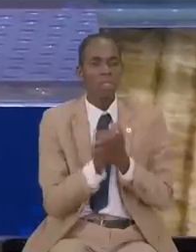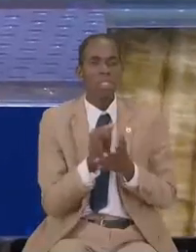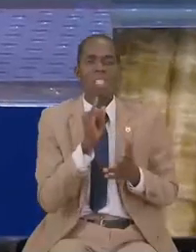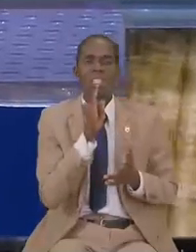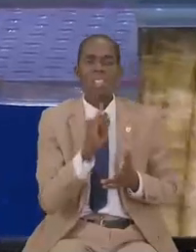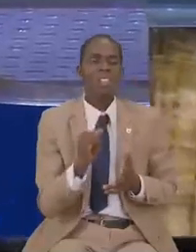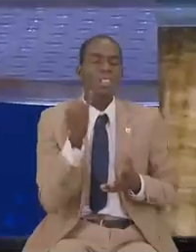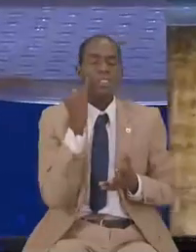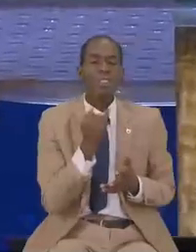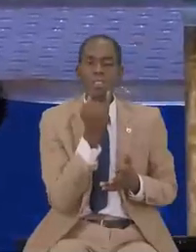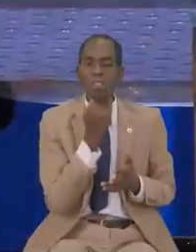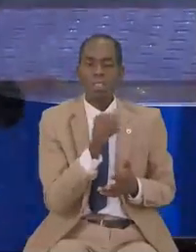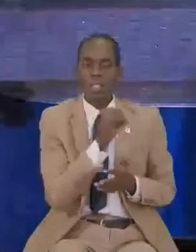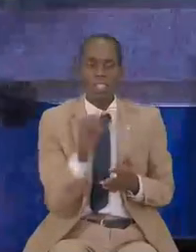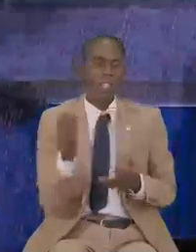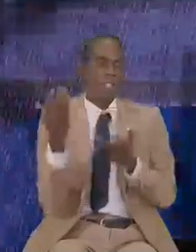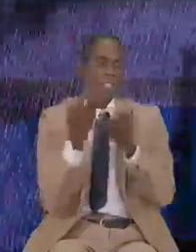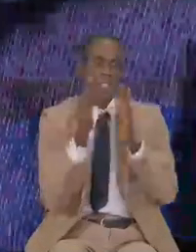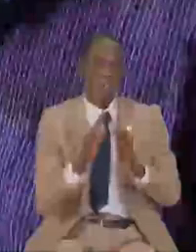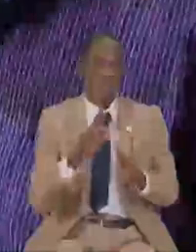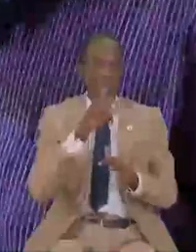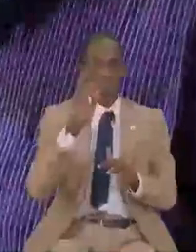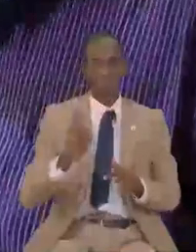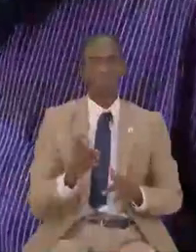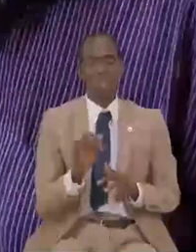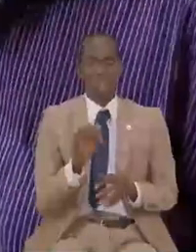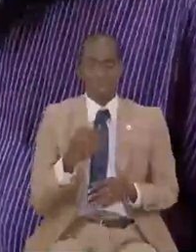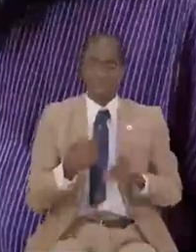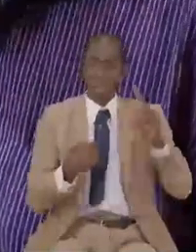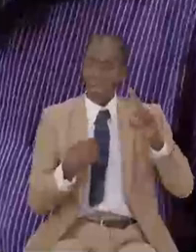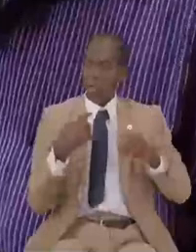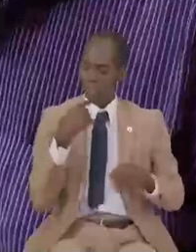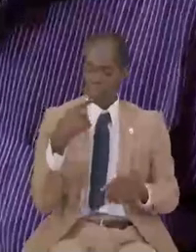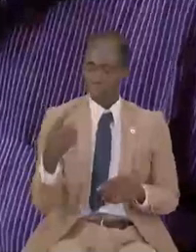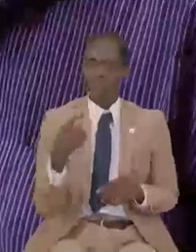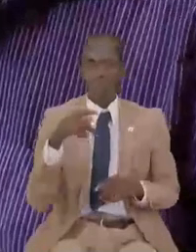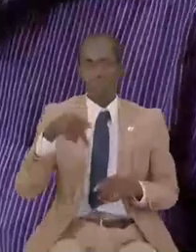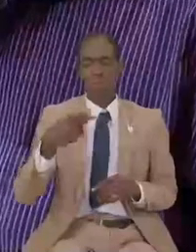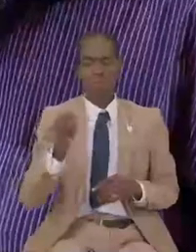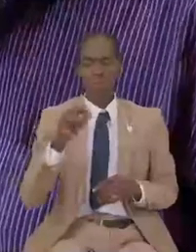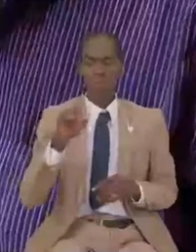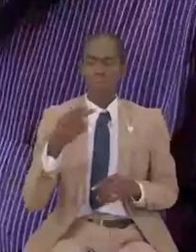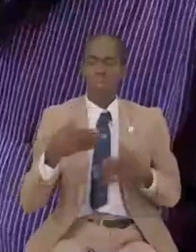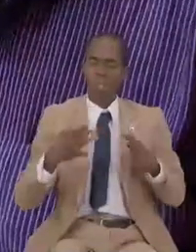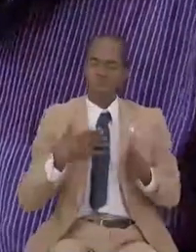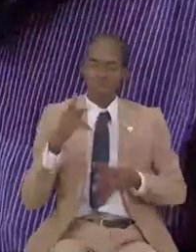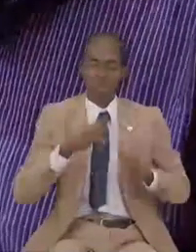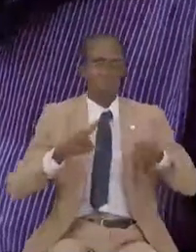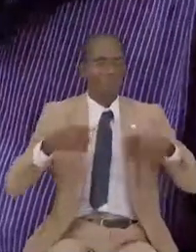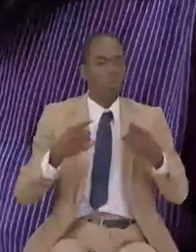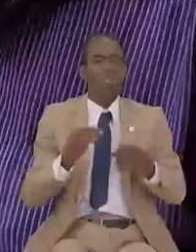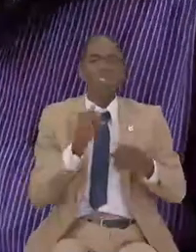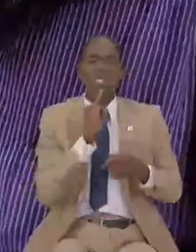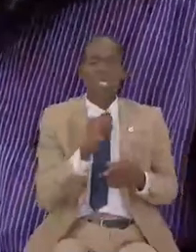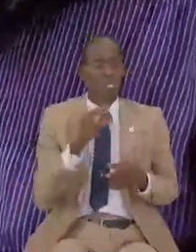un esclave acheté? Je vous ai appelé fils. Que je vous ai dit, laisse mon peuple partir. Maintenant, Israël est-il